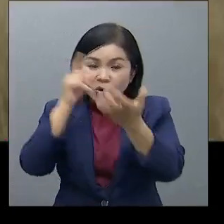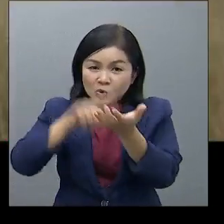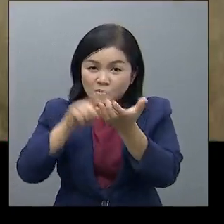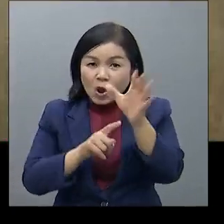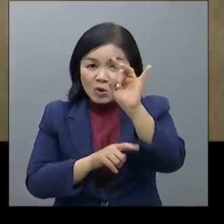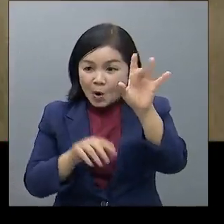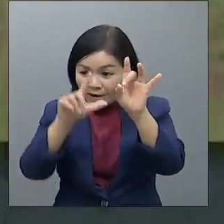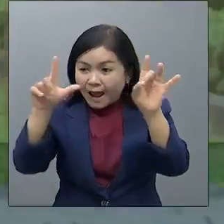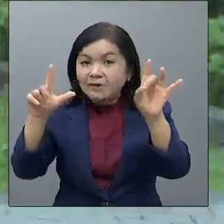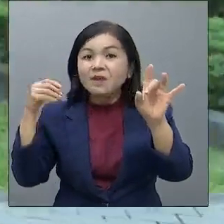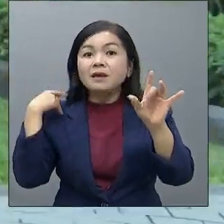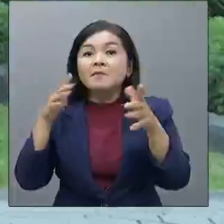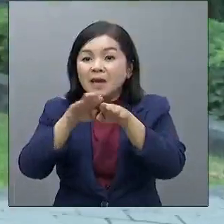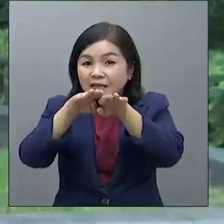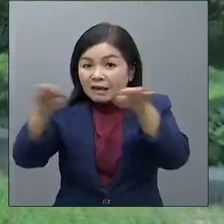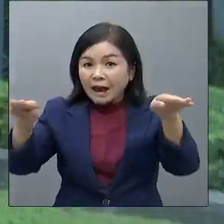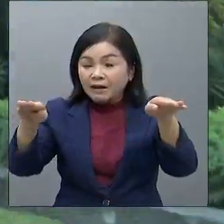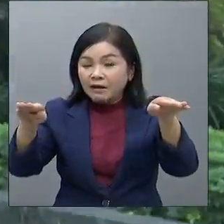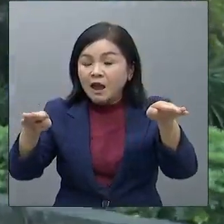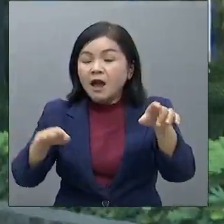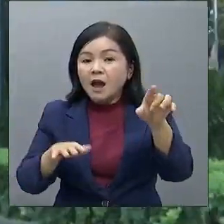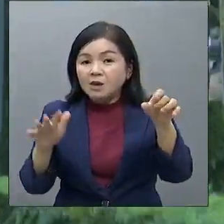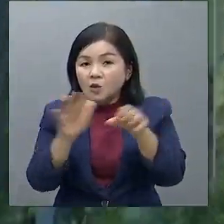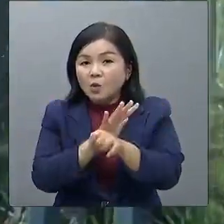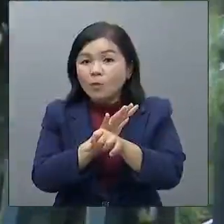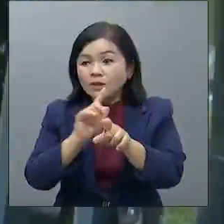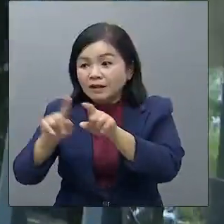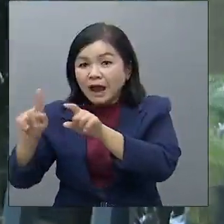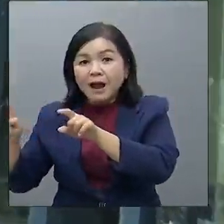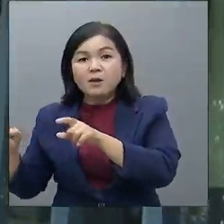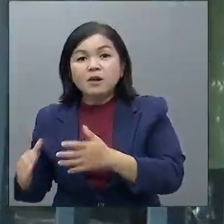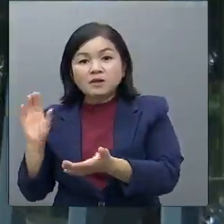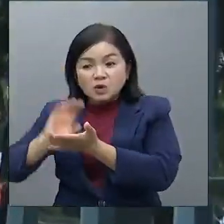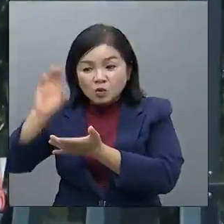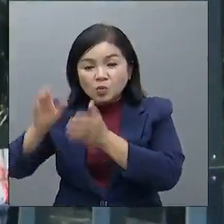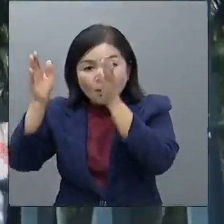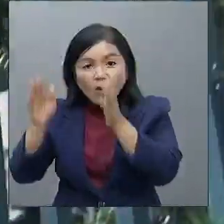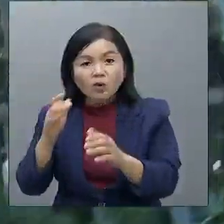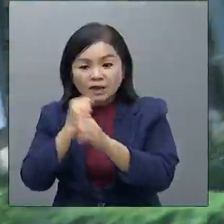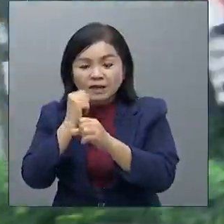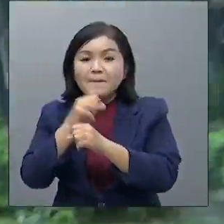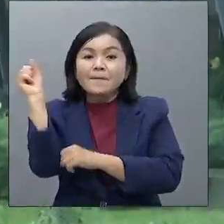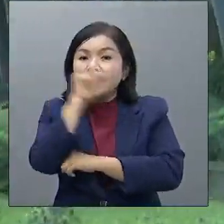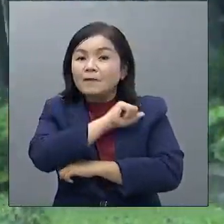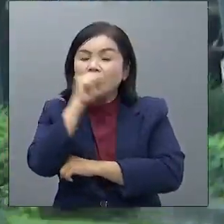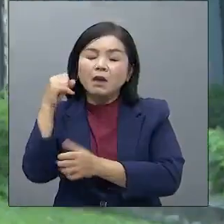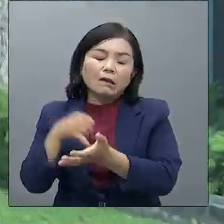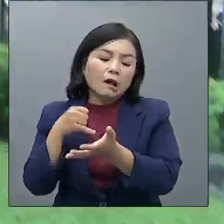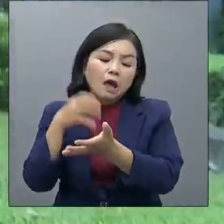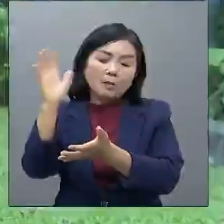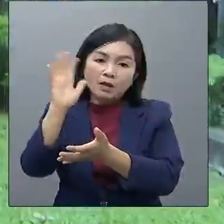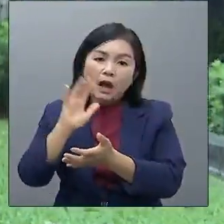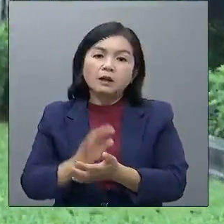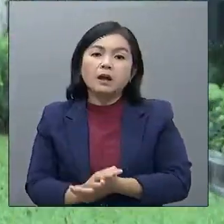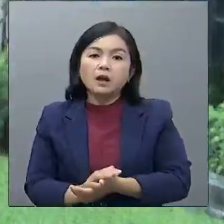ก่าการที่จะรักษามาตรฐานในค่ายใหม่ที่ใหญ่กว่าพร้อมกว่าทั้งเงินทุนบุคลากรการผลิตต่างๆจึงไม่ง่ายนะคะเพียงต้